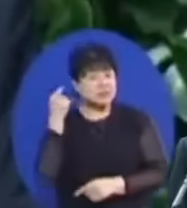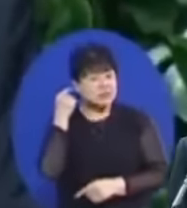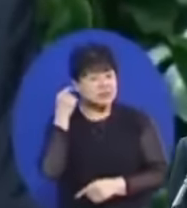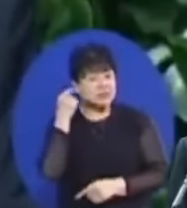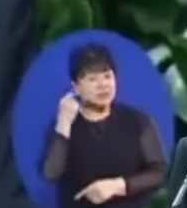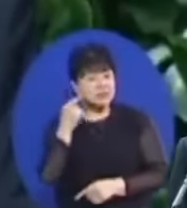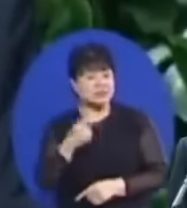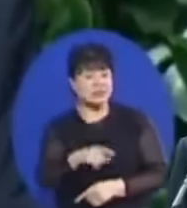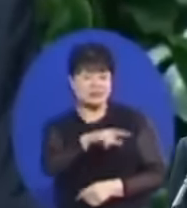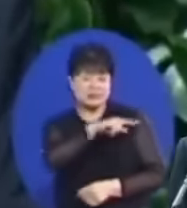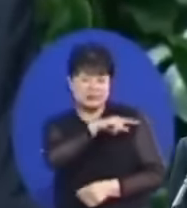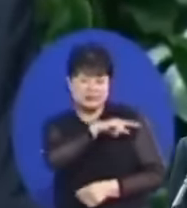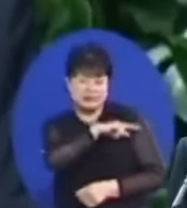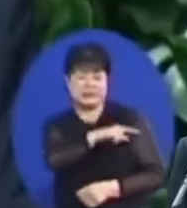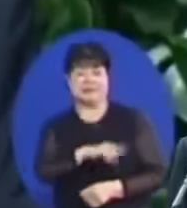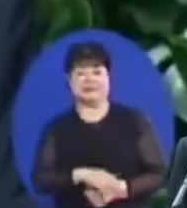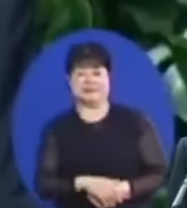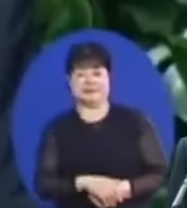이야기가 제일